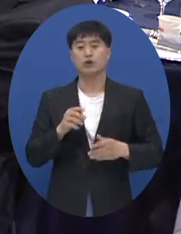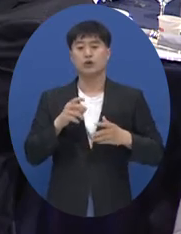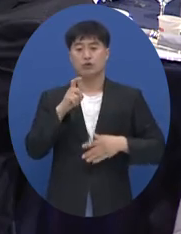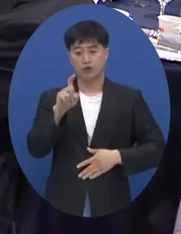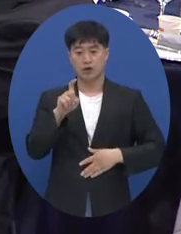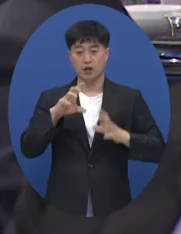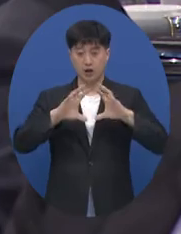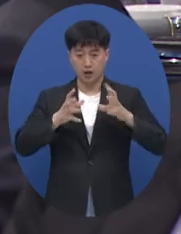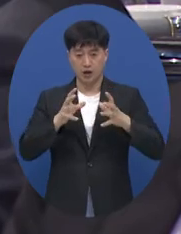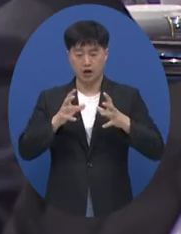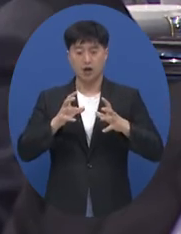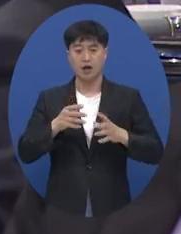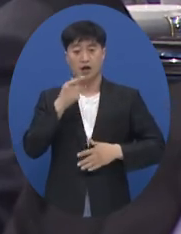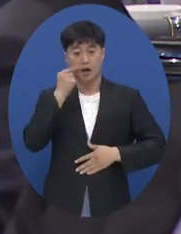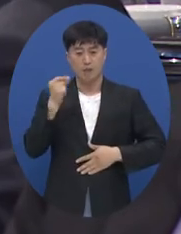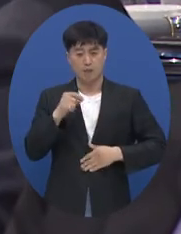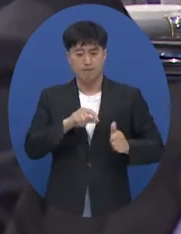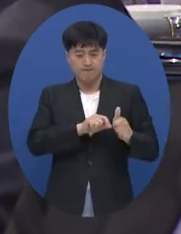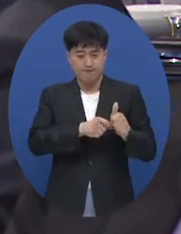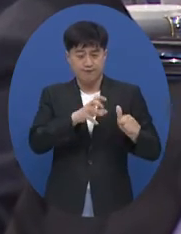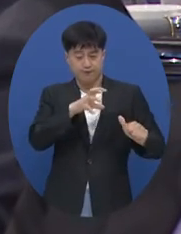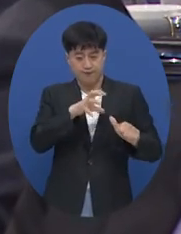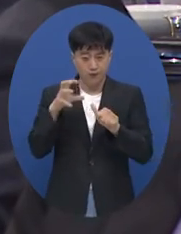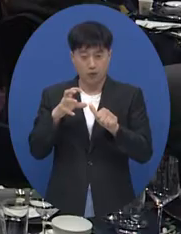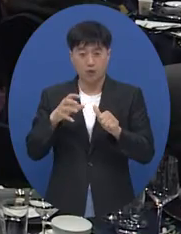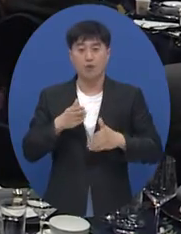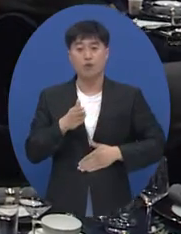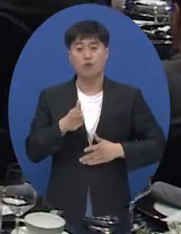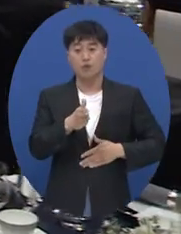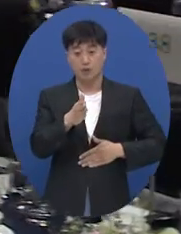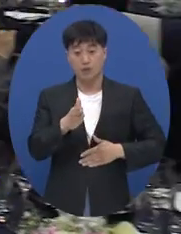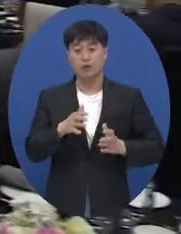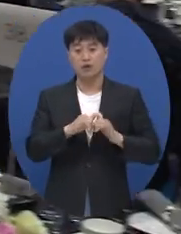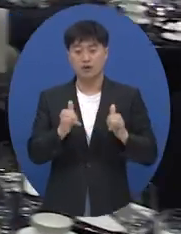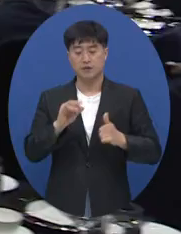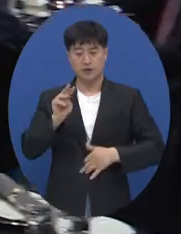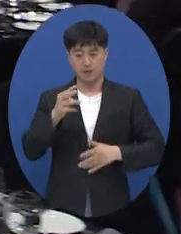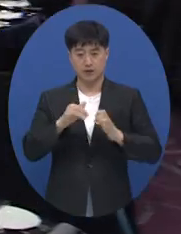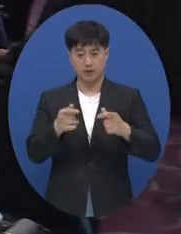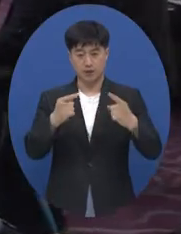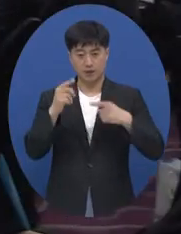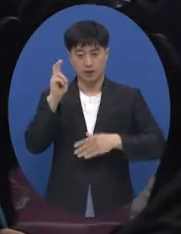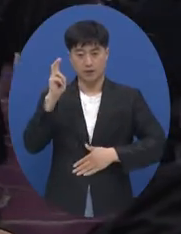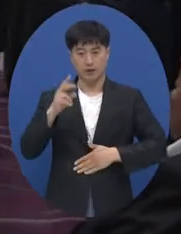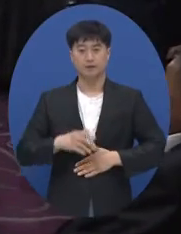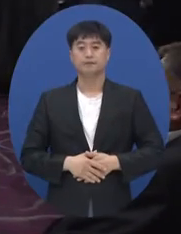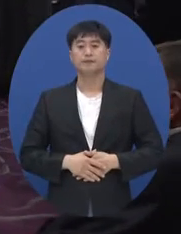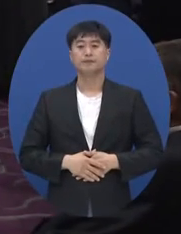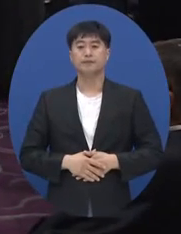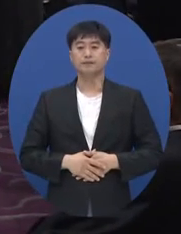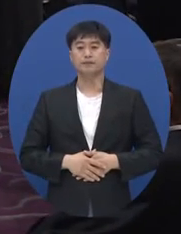스펙 우대 일본 강제징용 관련 전문가 등 300여명이 참가할 것으로 예상됩니다